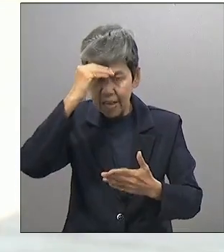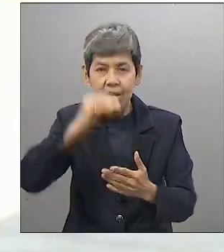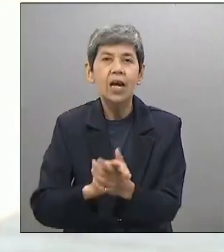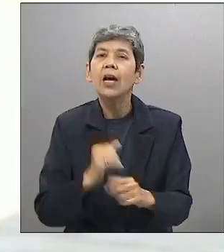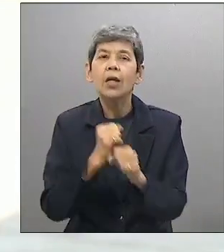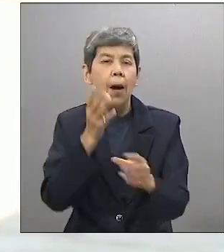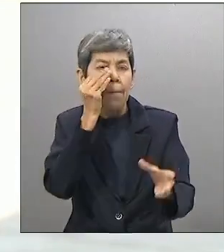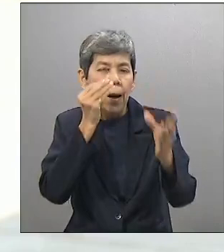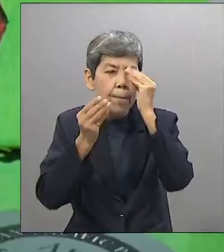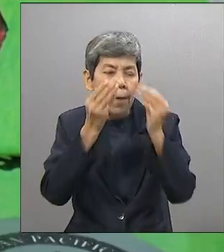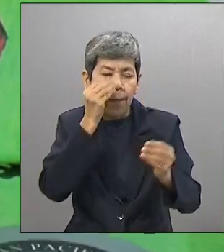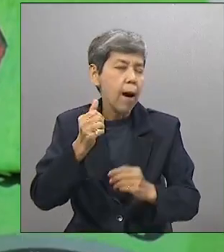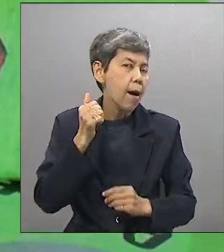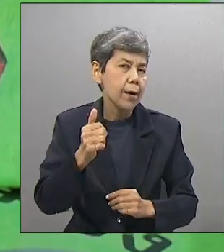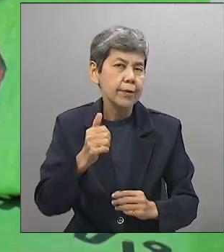้องรพนางคฤเป็แบลงจะได้